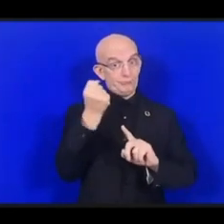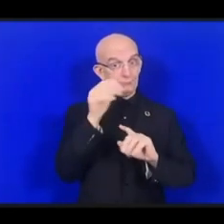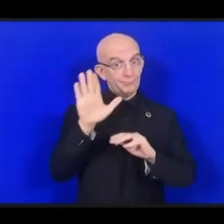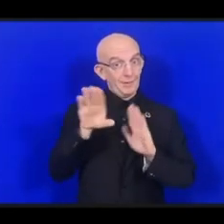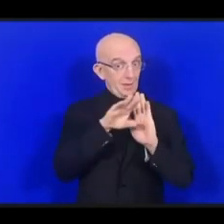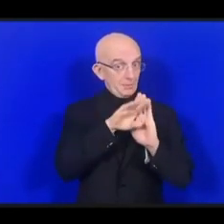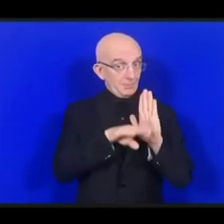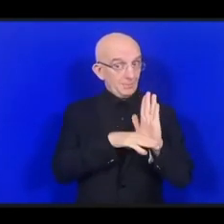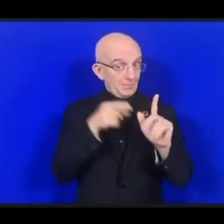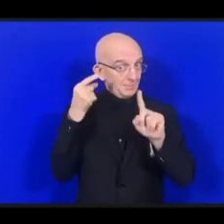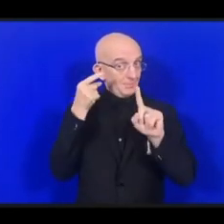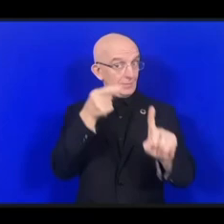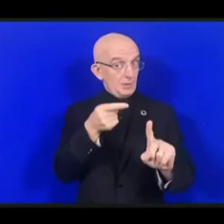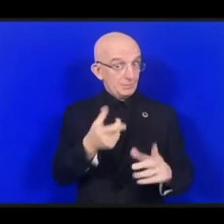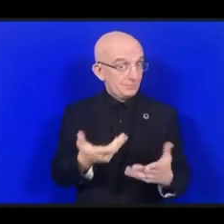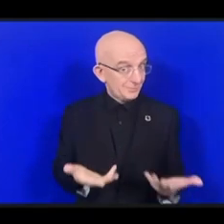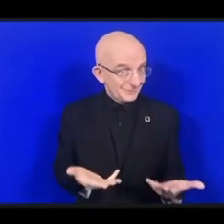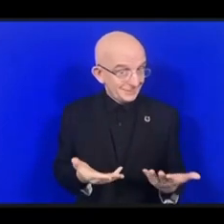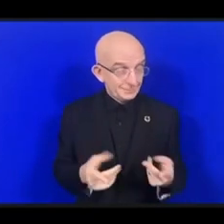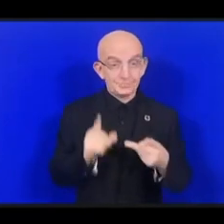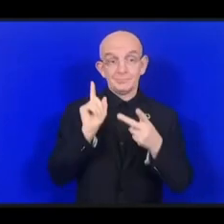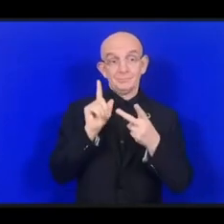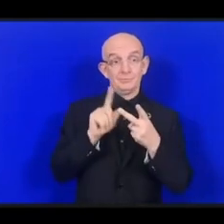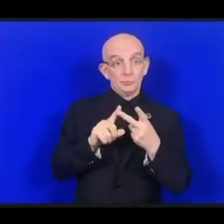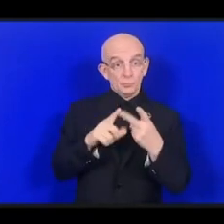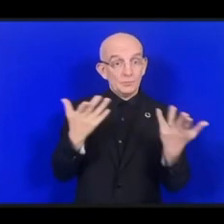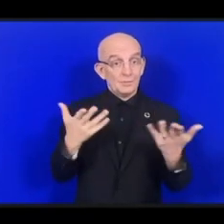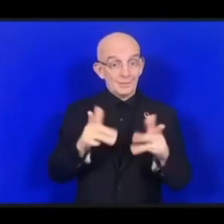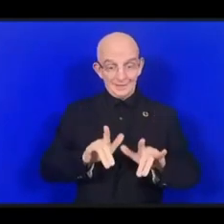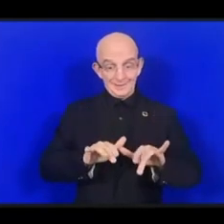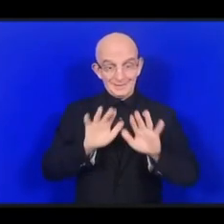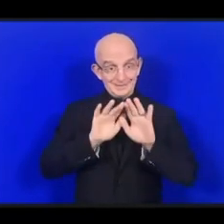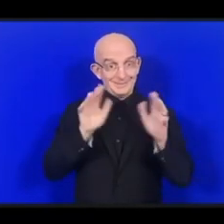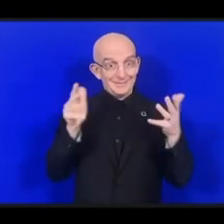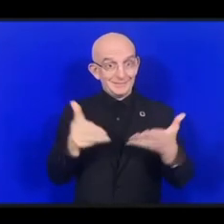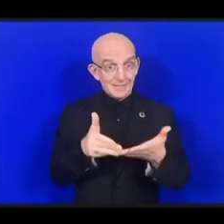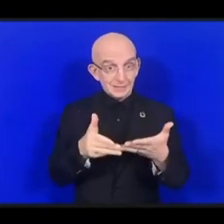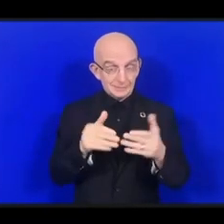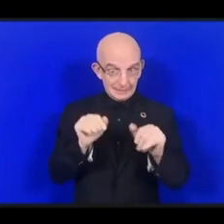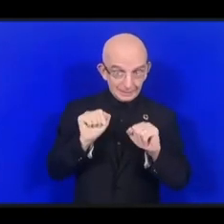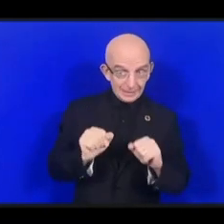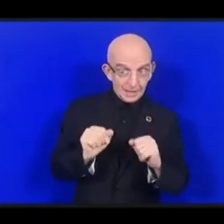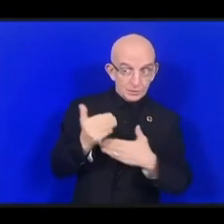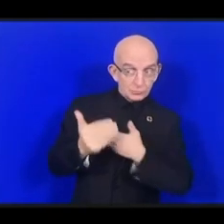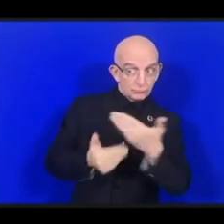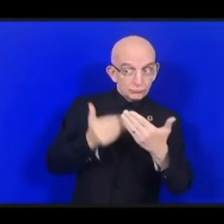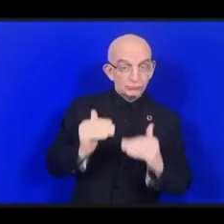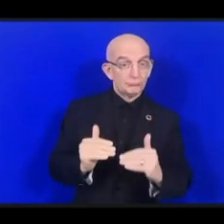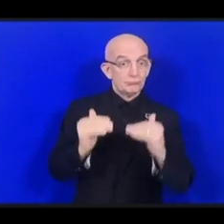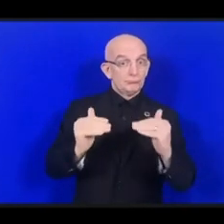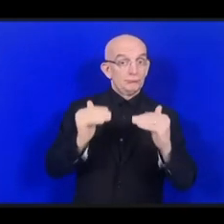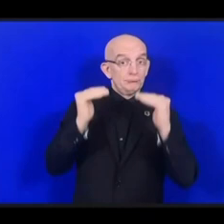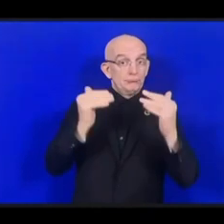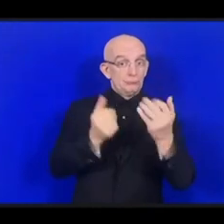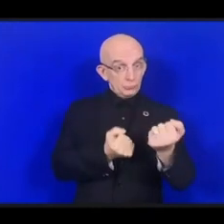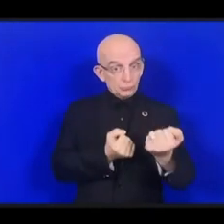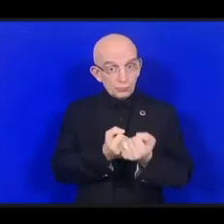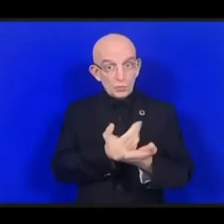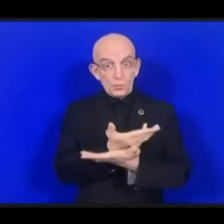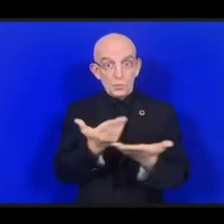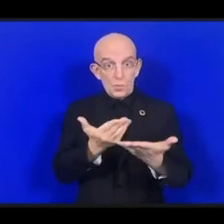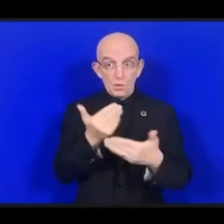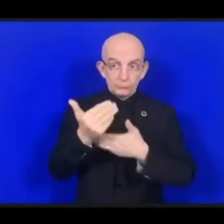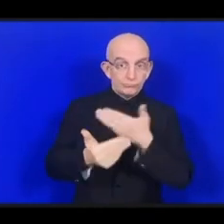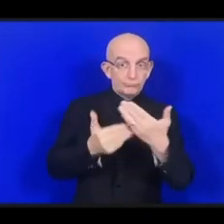هل حقق المنتدى المرجو منه من ناحيه الولايه والغرض ثانيا كيف يمكن الانترنت دعم تسريع تحقيق اهداف